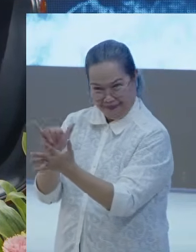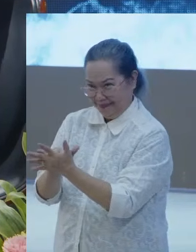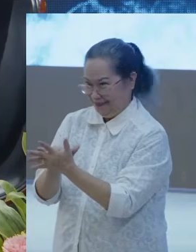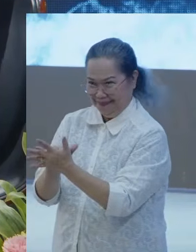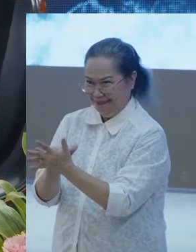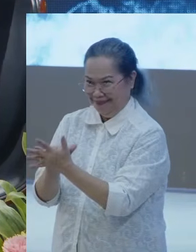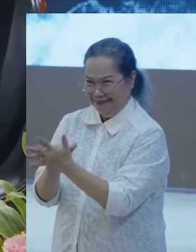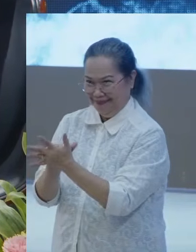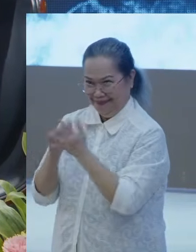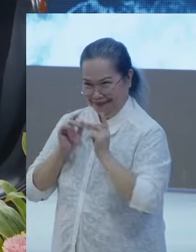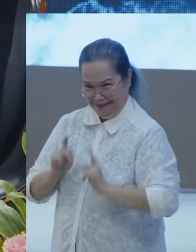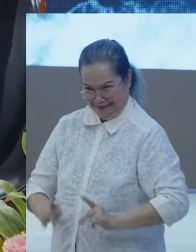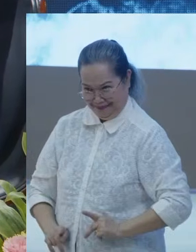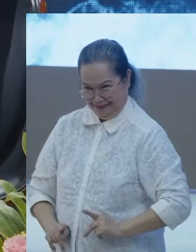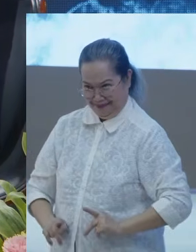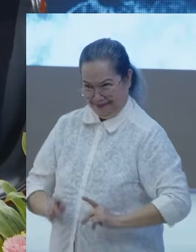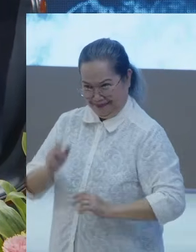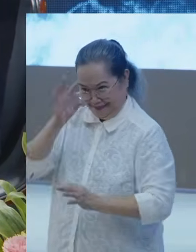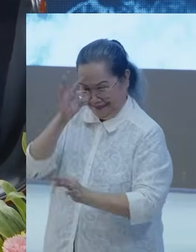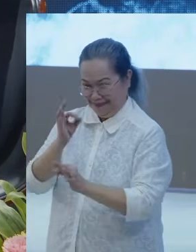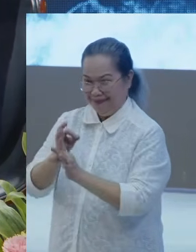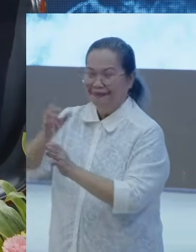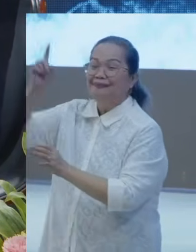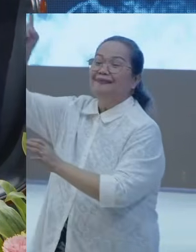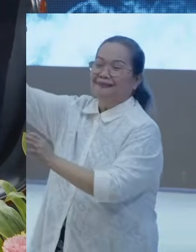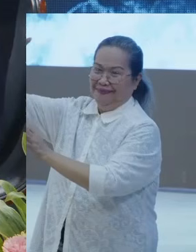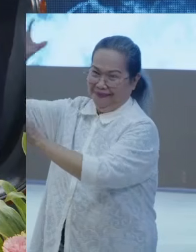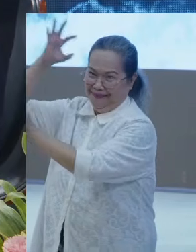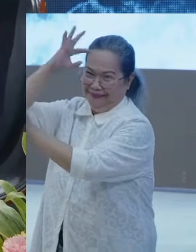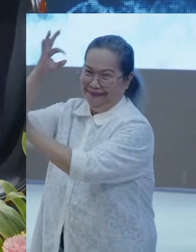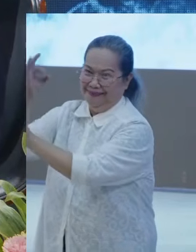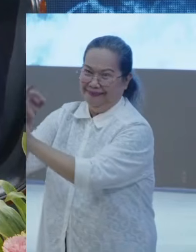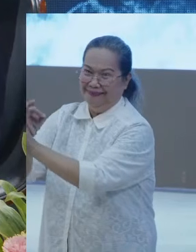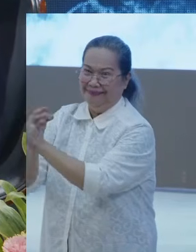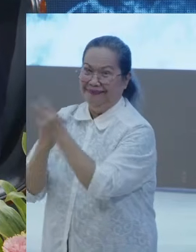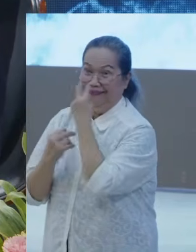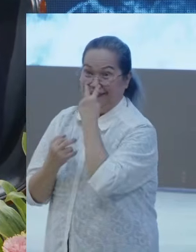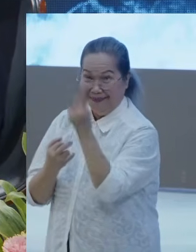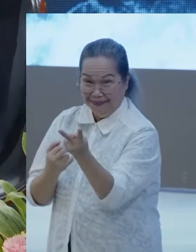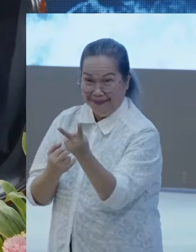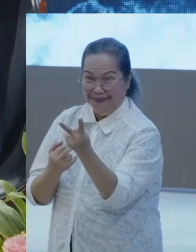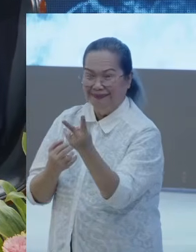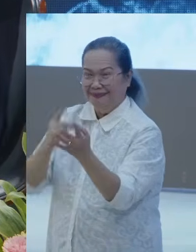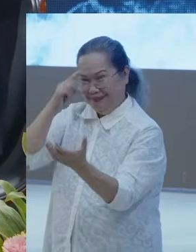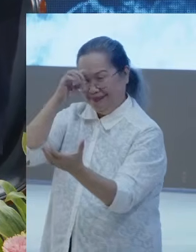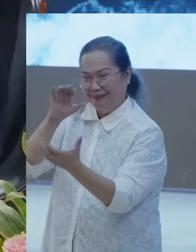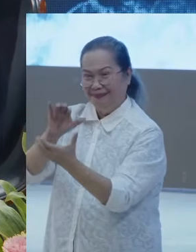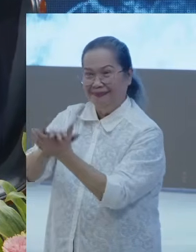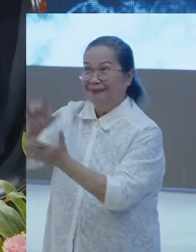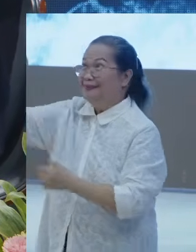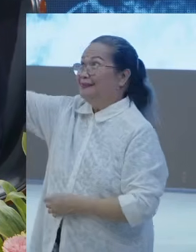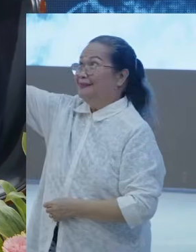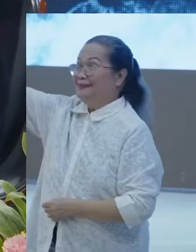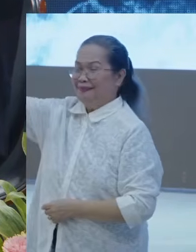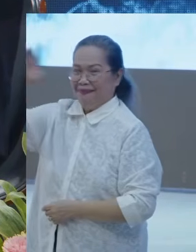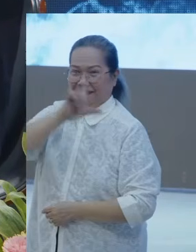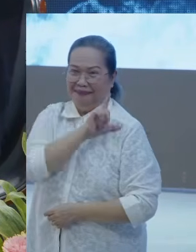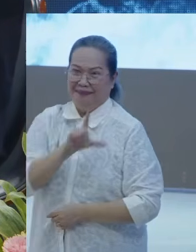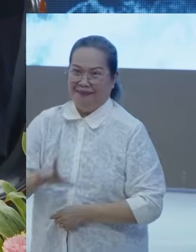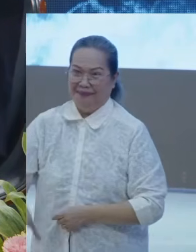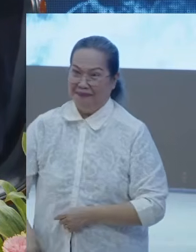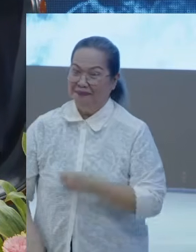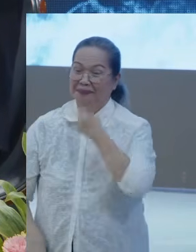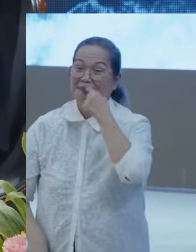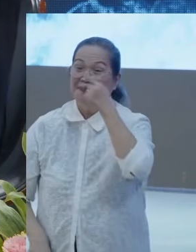faith. Ang sabi ng world, to cease to believe Ang sabi ng Lord, to believe is to